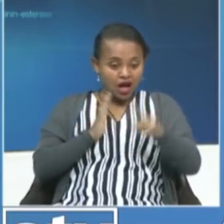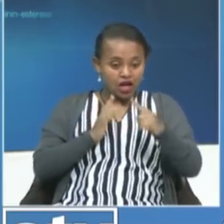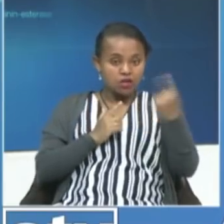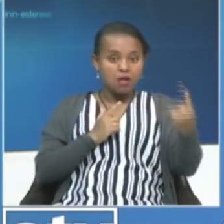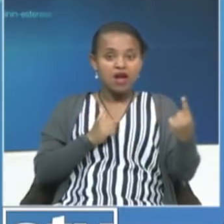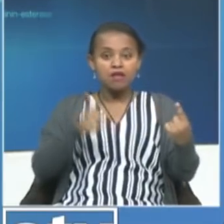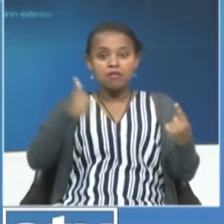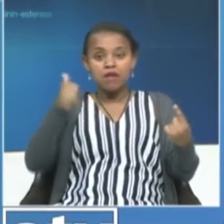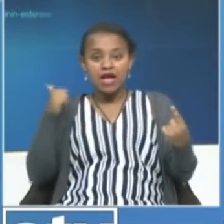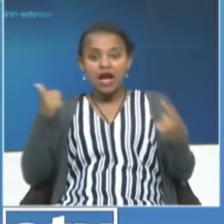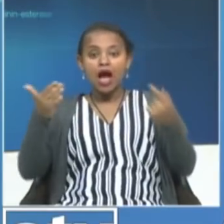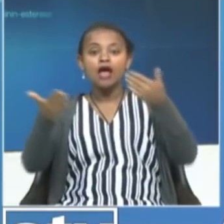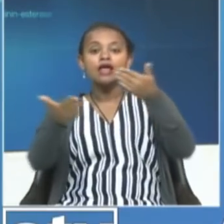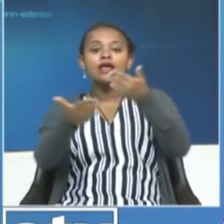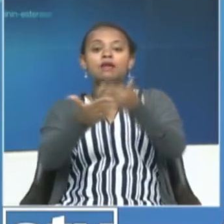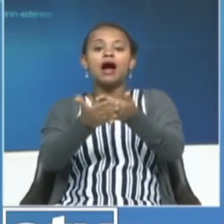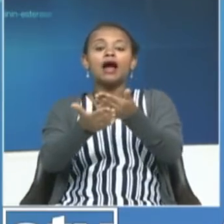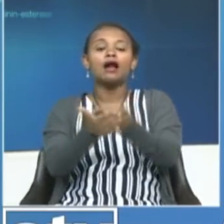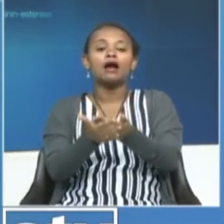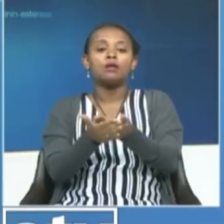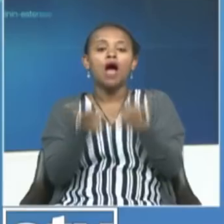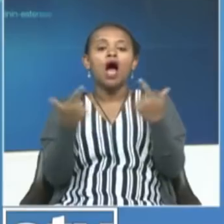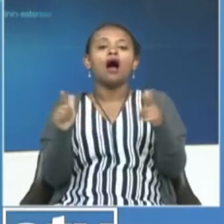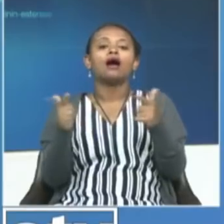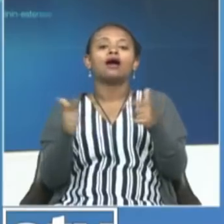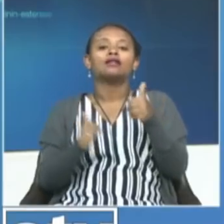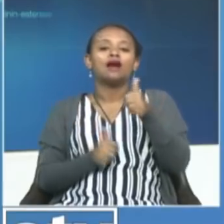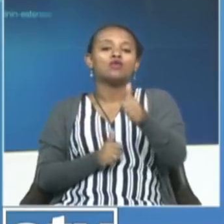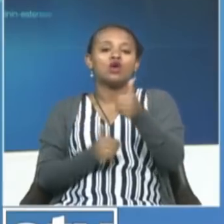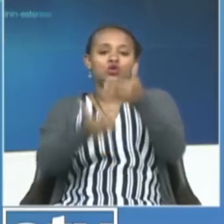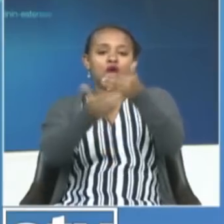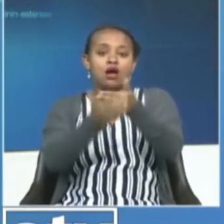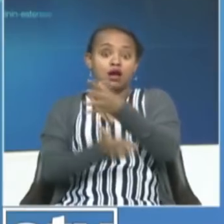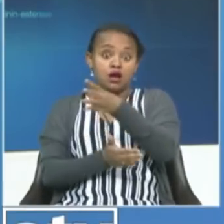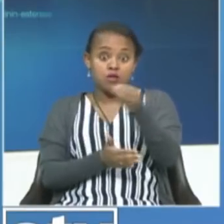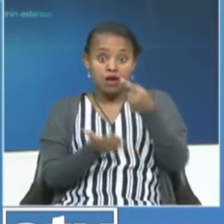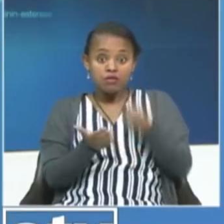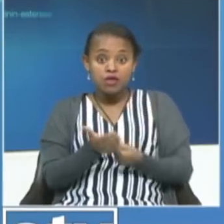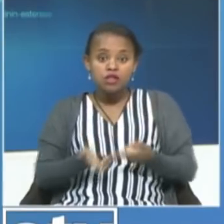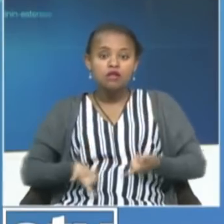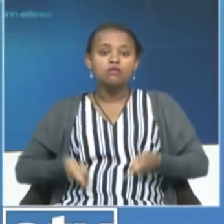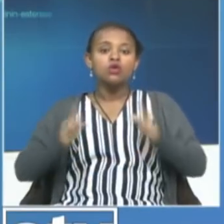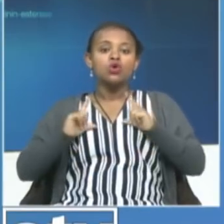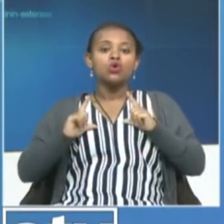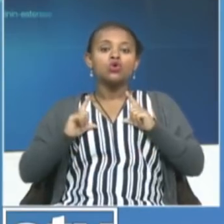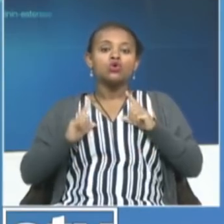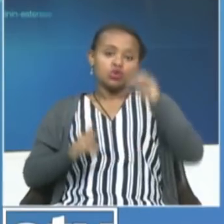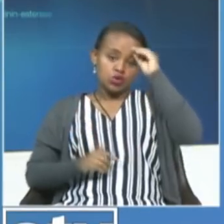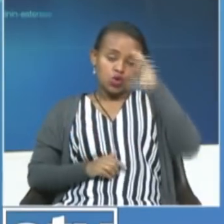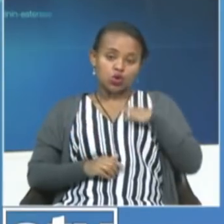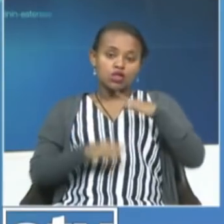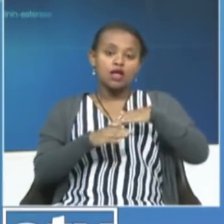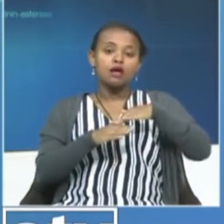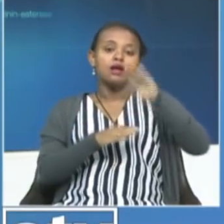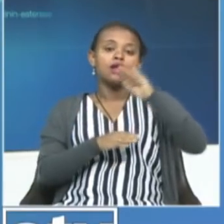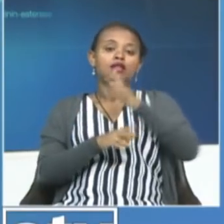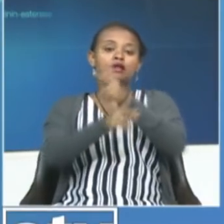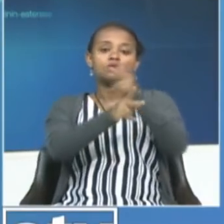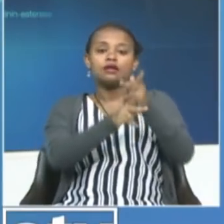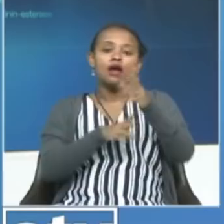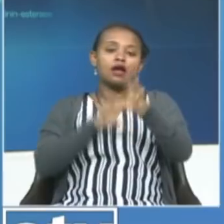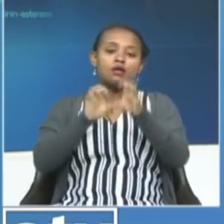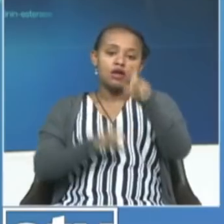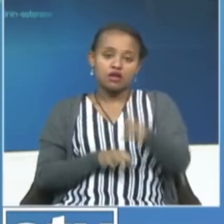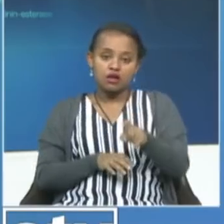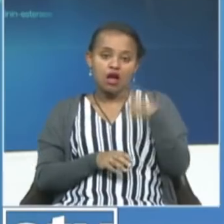በሌላ የማቀራረብ አጋጣሚው ራሱ ያቀራርባል እና በዚህ የሚኖሩ ሰዎች በበለጠ ጥንቃቄ ማድረግ አለባቸው።